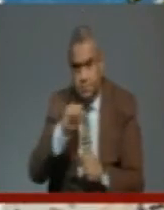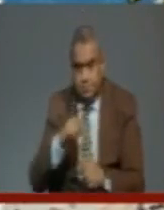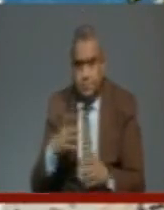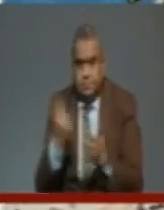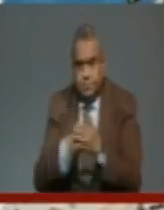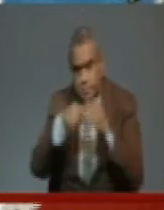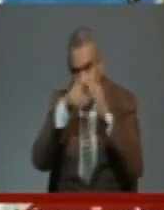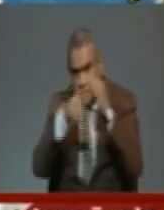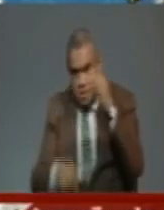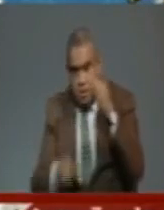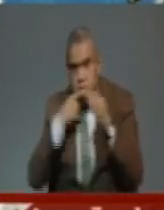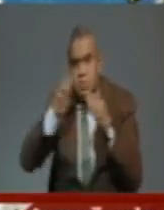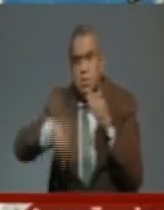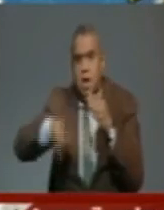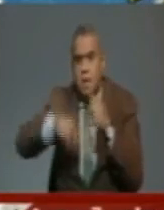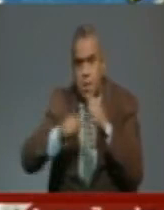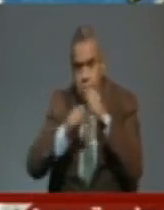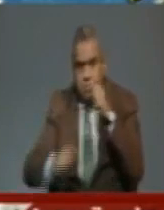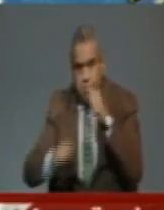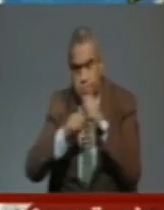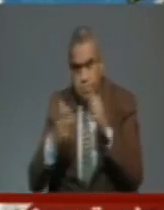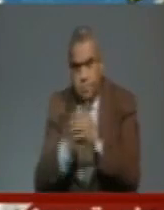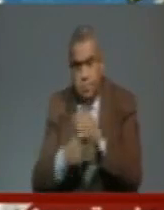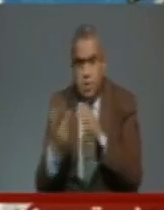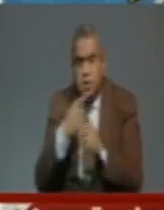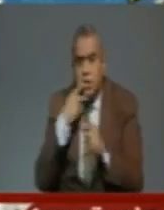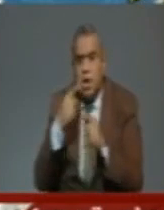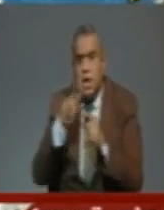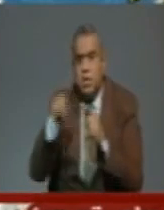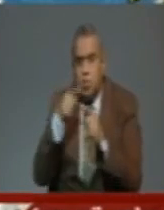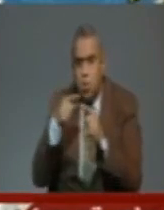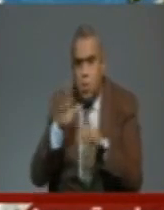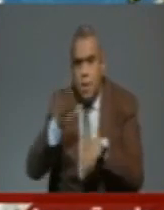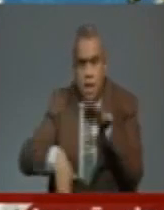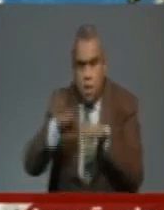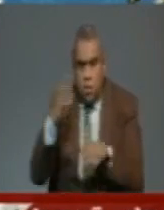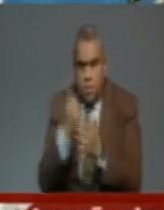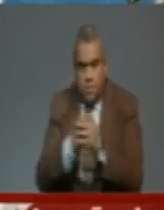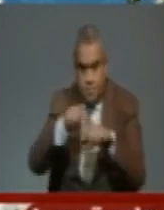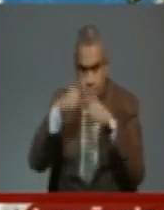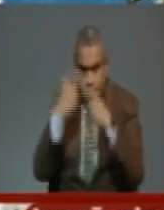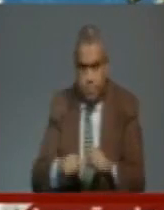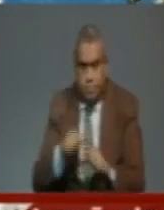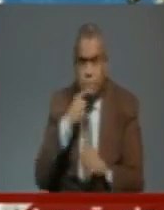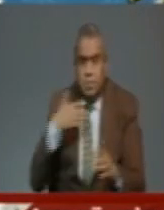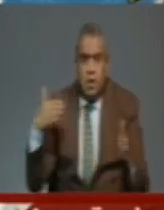18 متر، ساحات تداول 2.25 كيلومتر مربع عشان يصل الى تصل الى 4